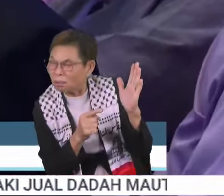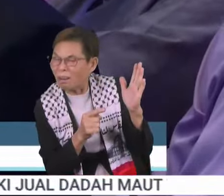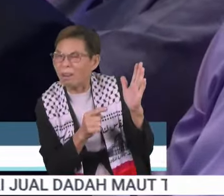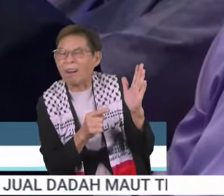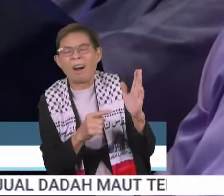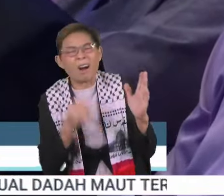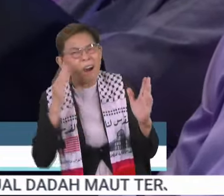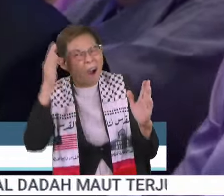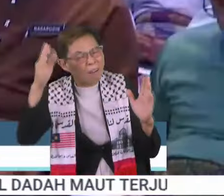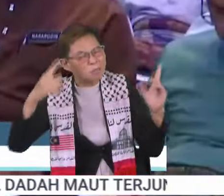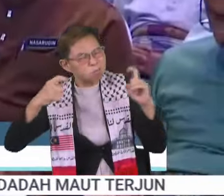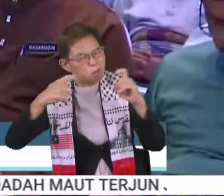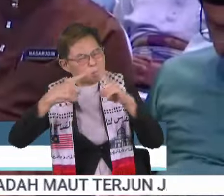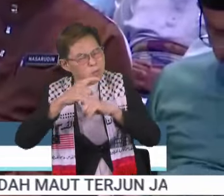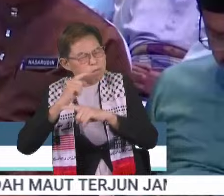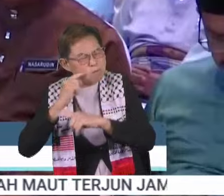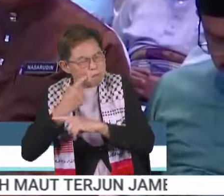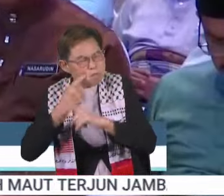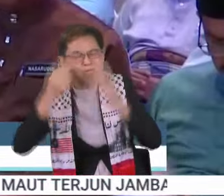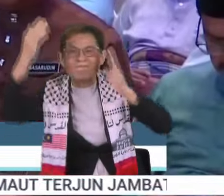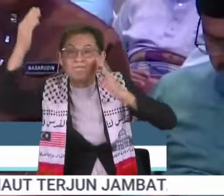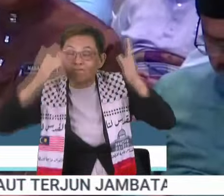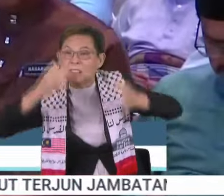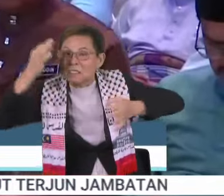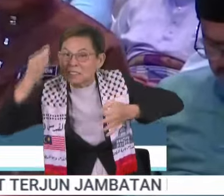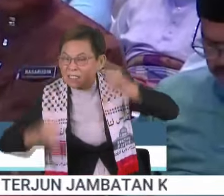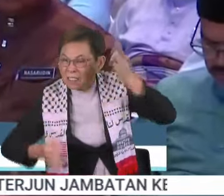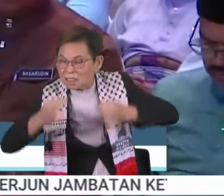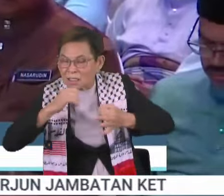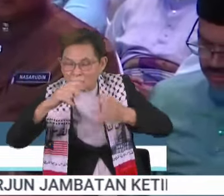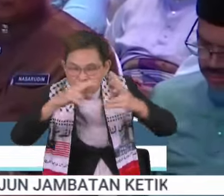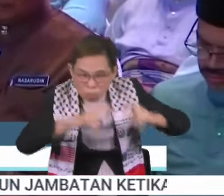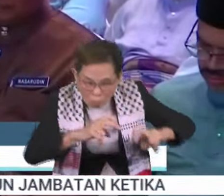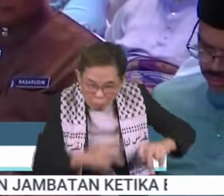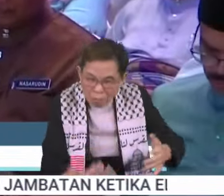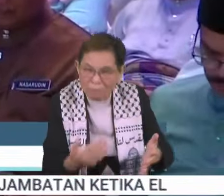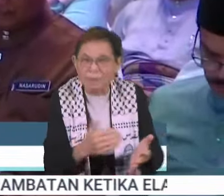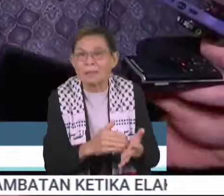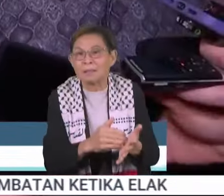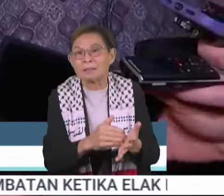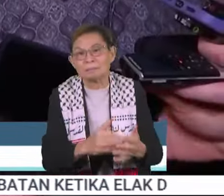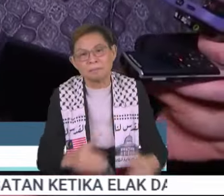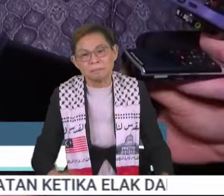beri implikasi serius kepada negara jika tidak diteliti semula.